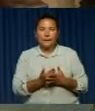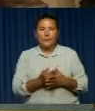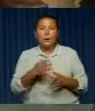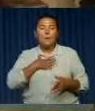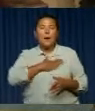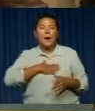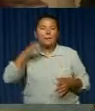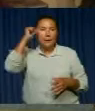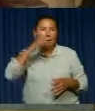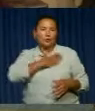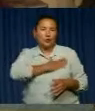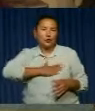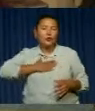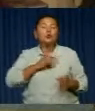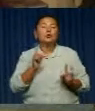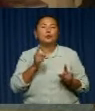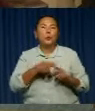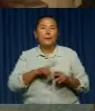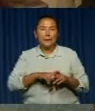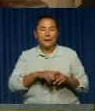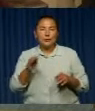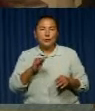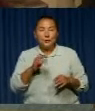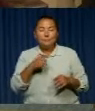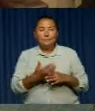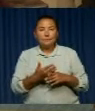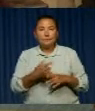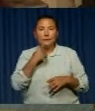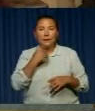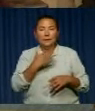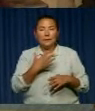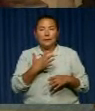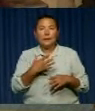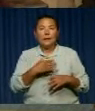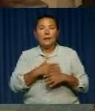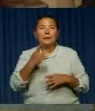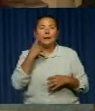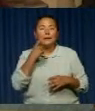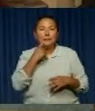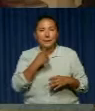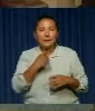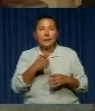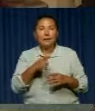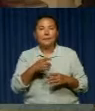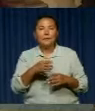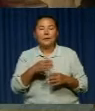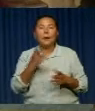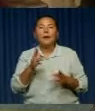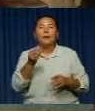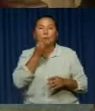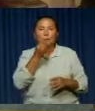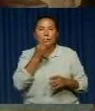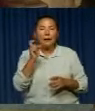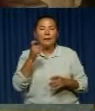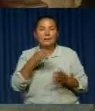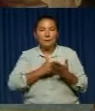май. Құйрық майда қалай жет, егер қан қысымы жоғары, қант диабетімен ауыратын адамдар, да? Қалай жет оны?